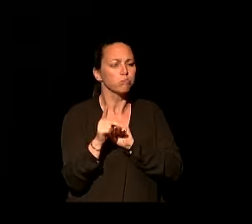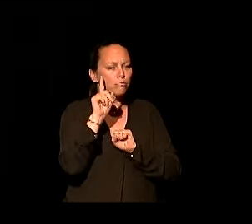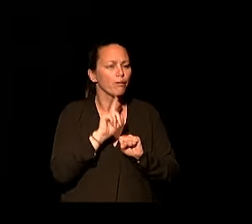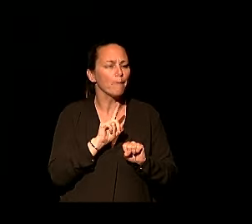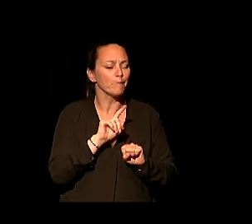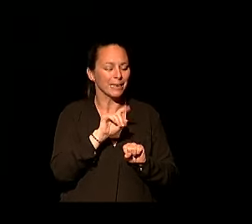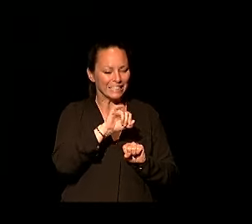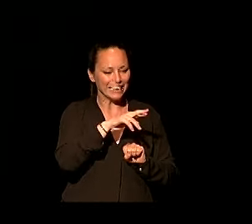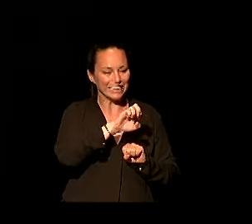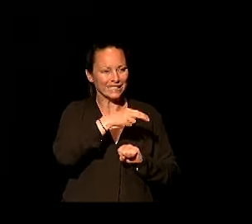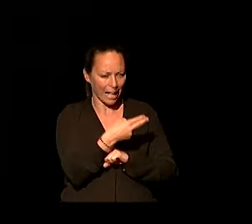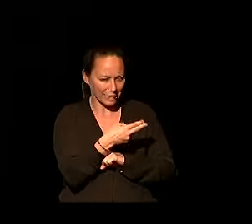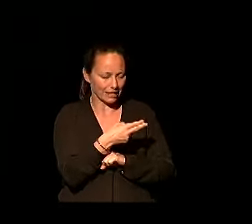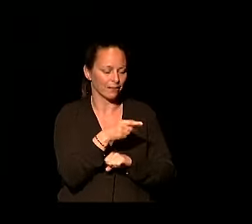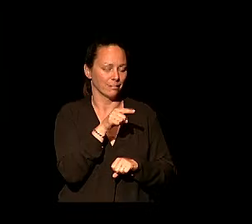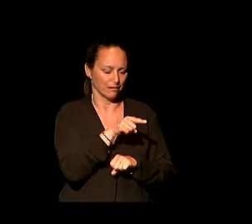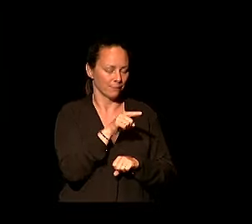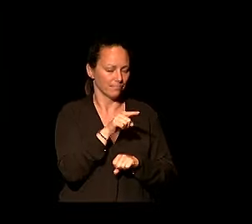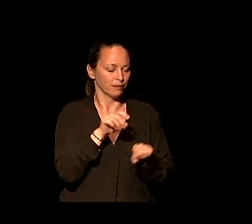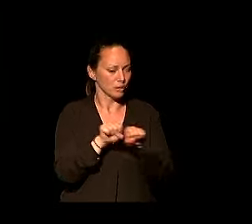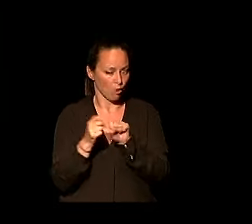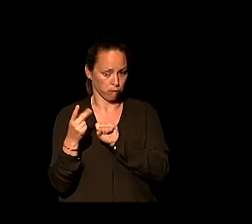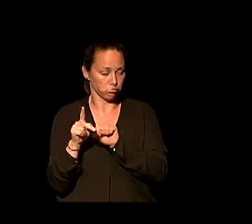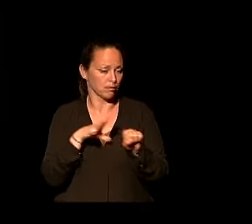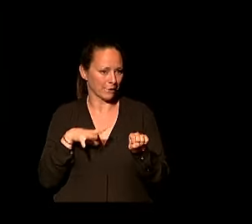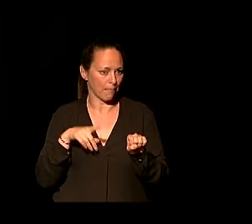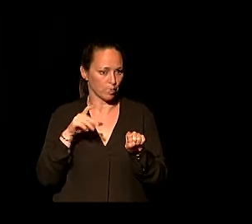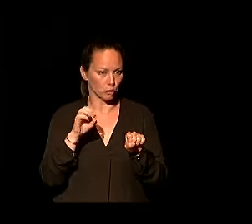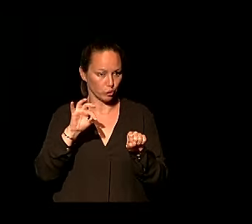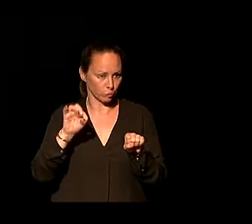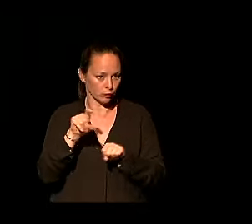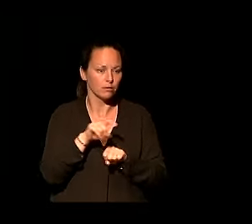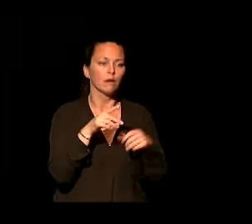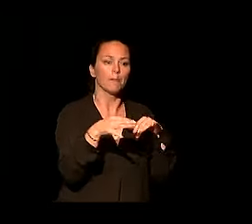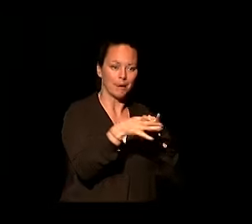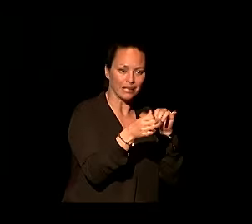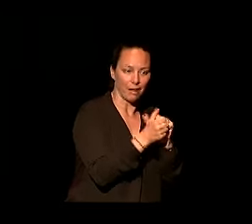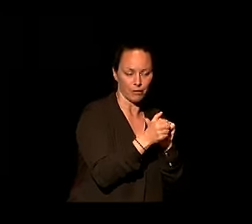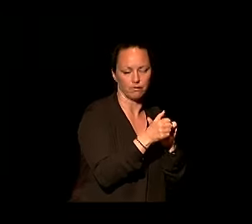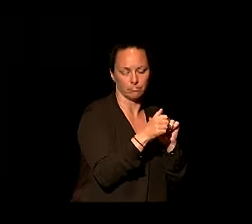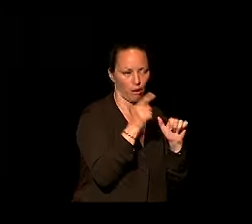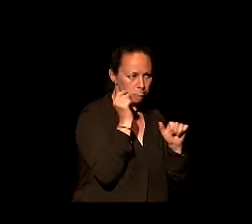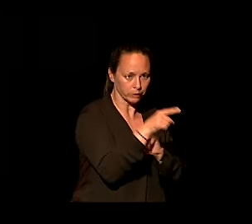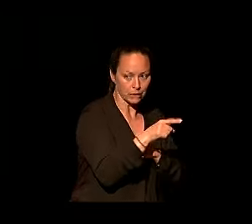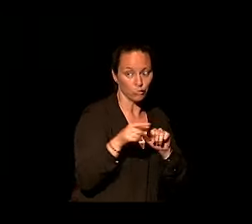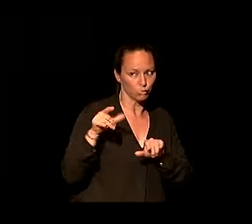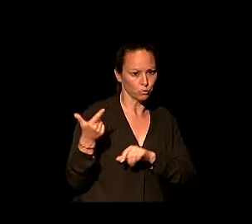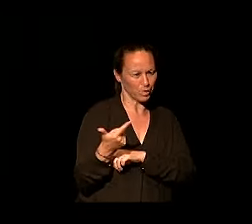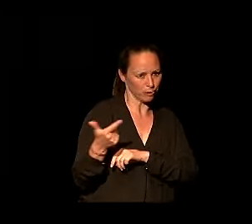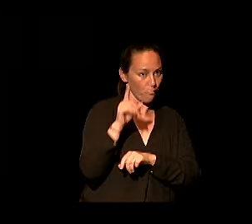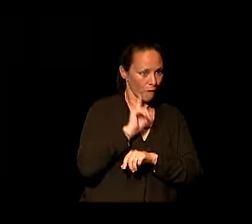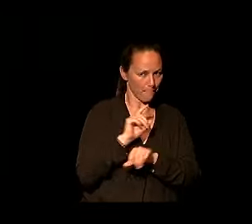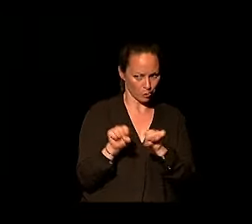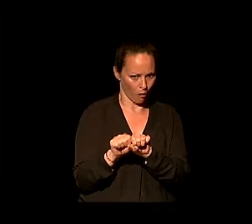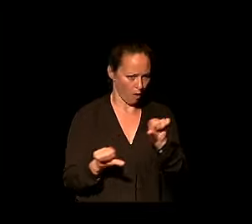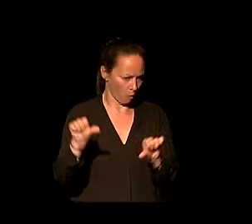Irène Selznick, va être mariée donc à David Selznick. Elles vont se faire concurrence à propos